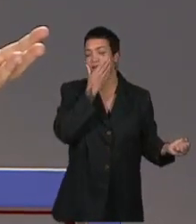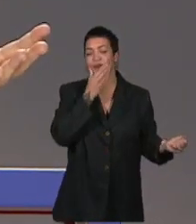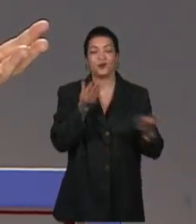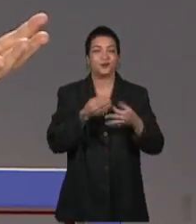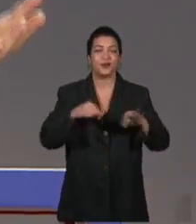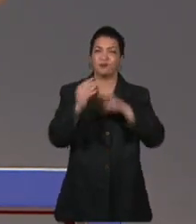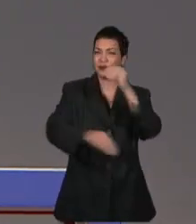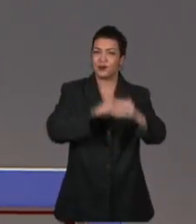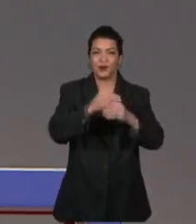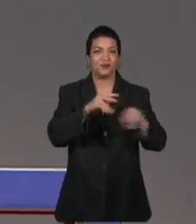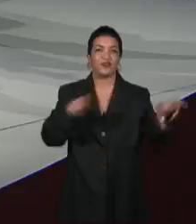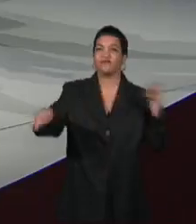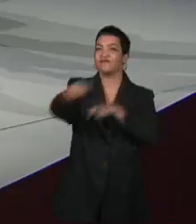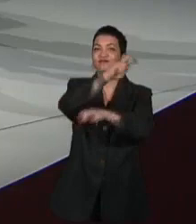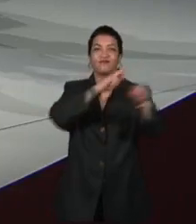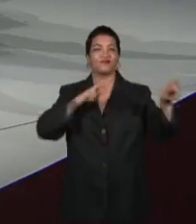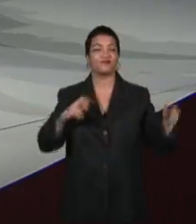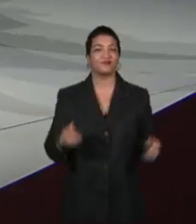monde.